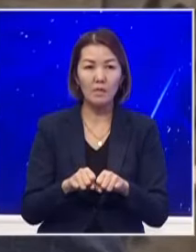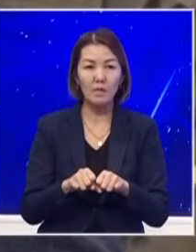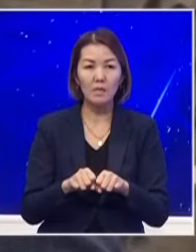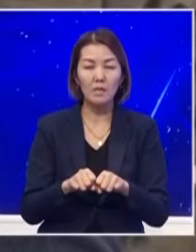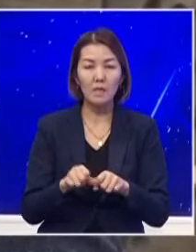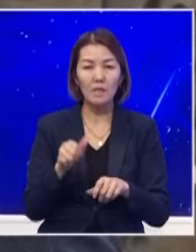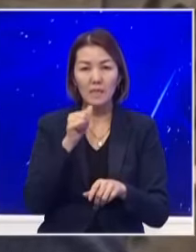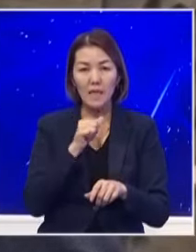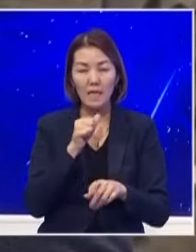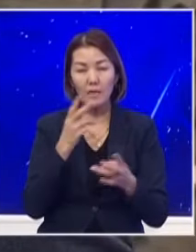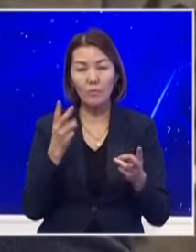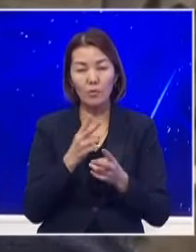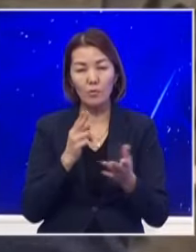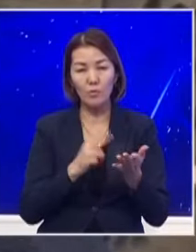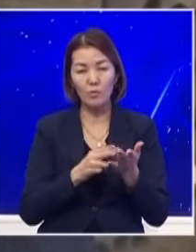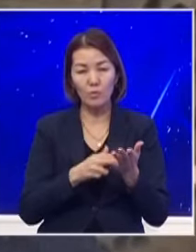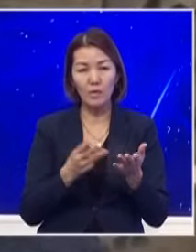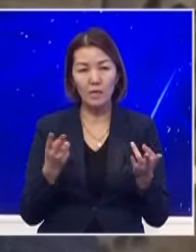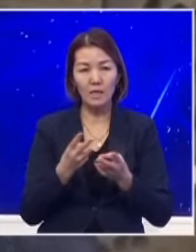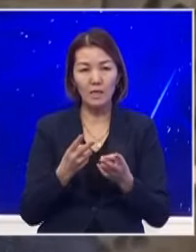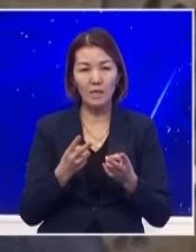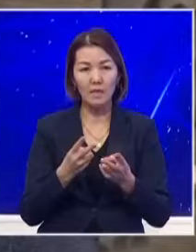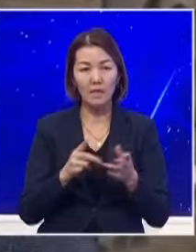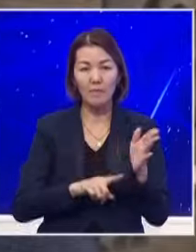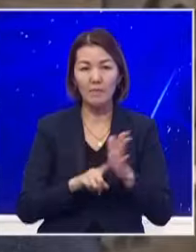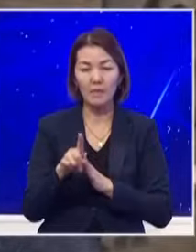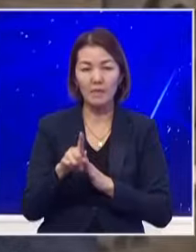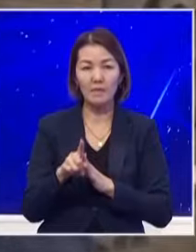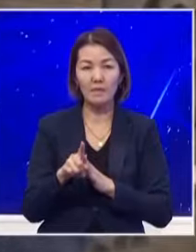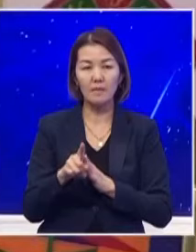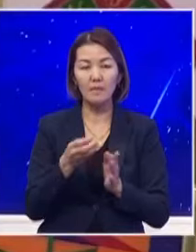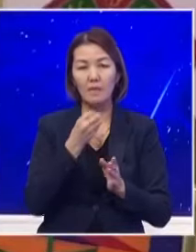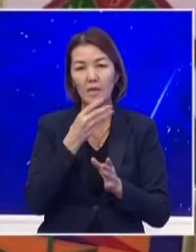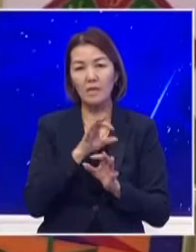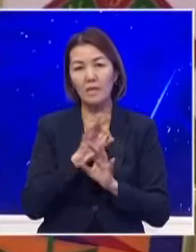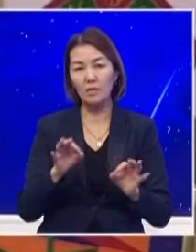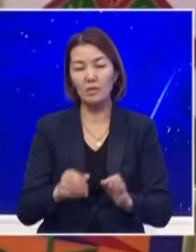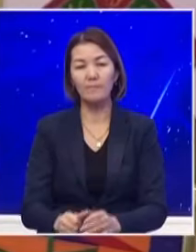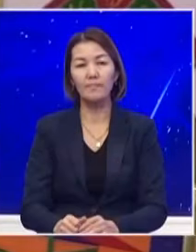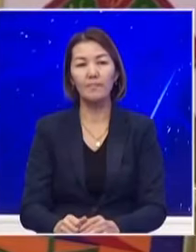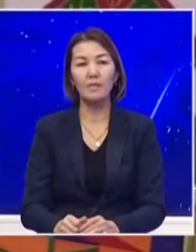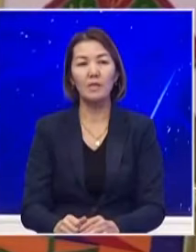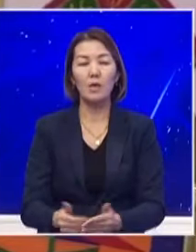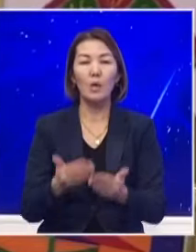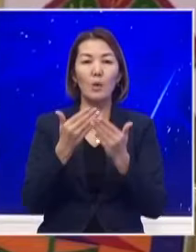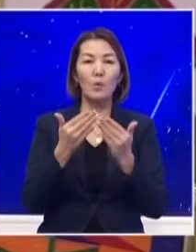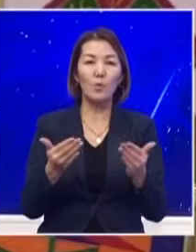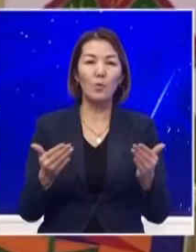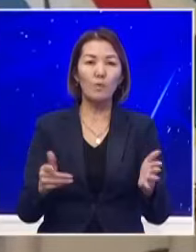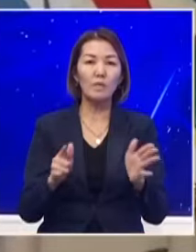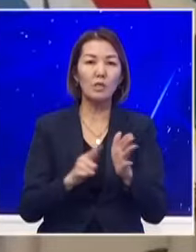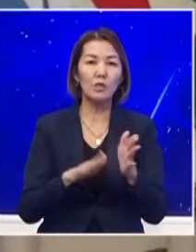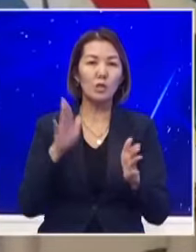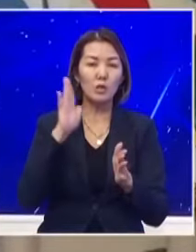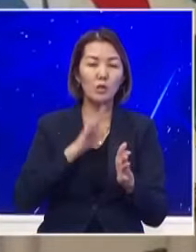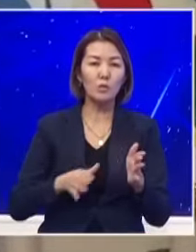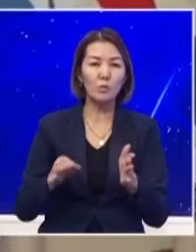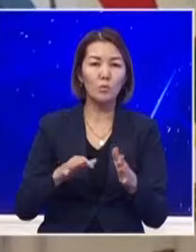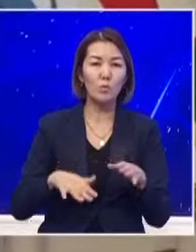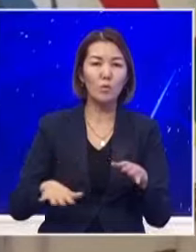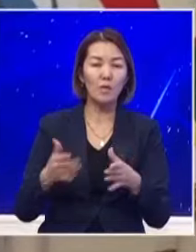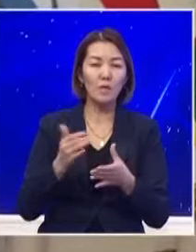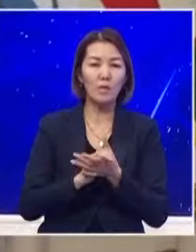болатын. Сол енді осы шара осылай басталып кетті, қазір жаман емес. Жетісу өнері көрмесі Жетісу өлкетанушылар орталығы